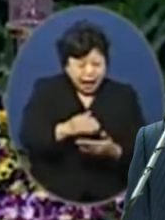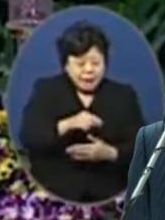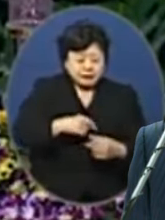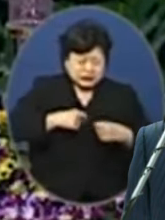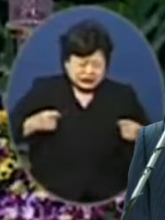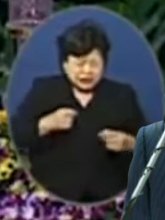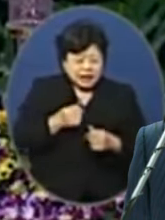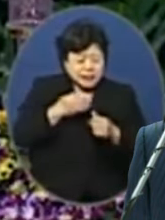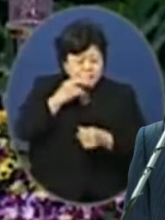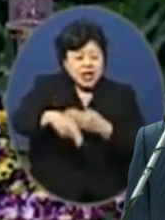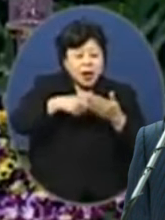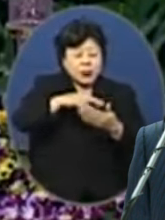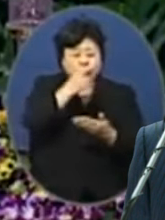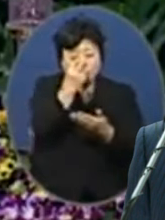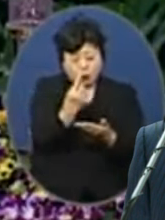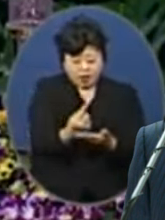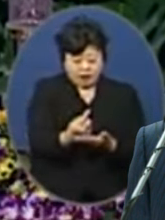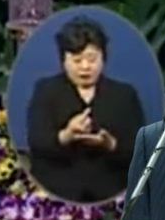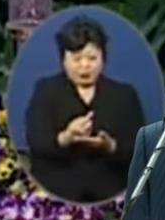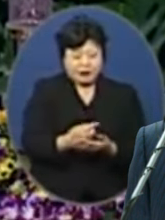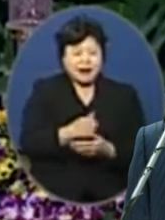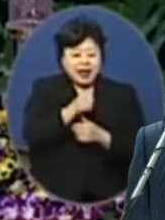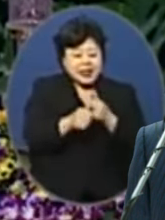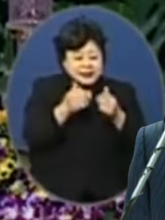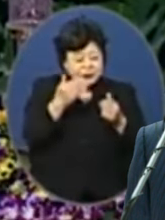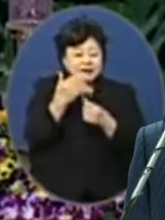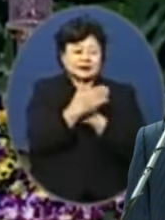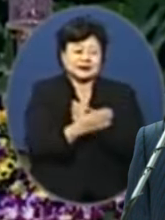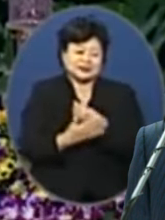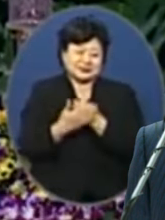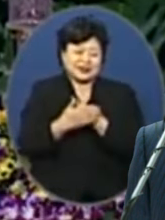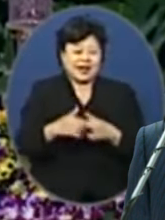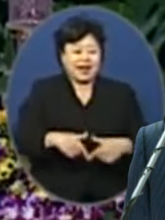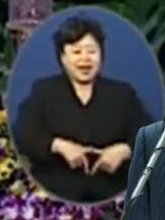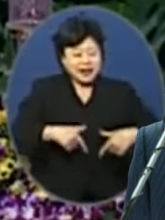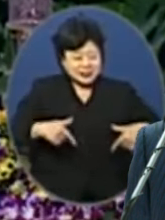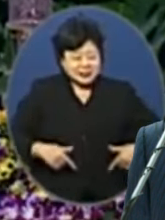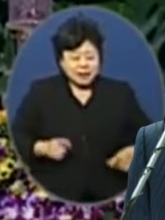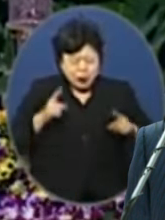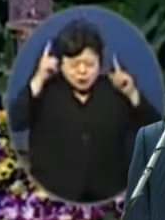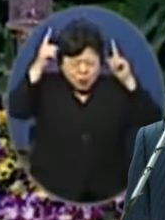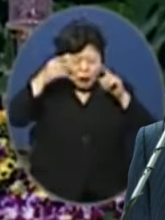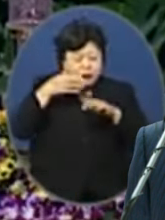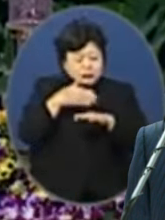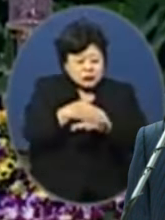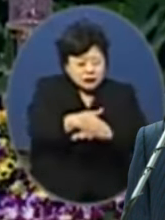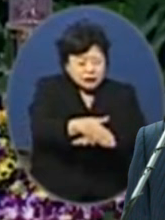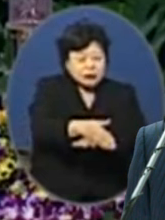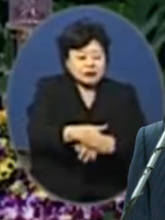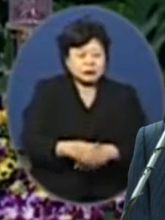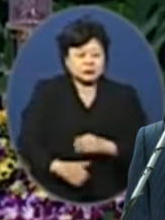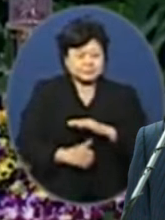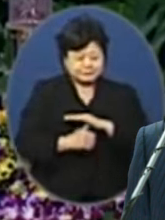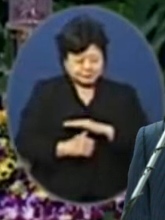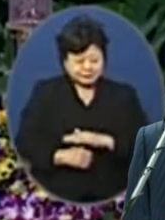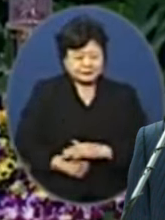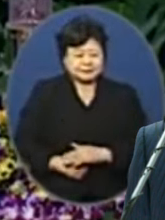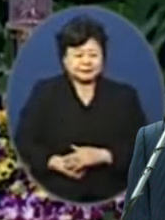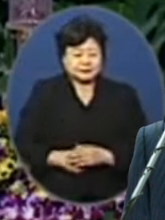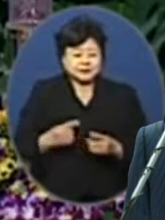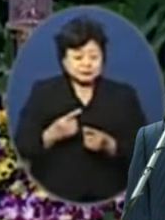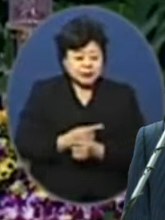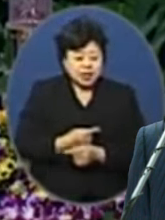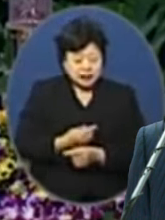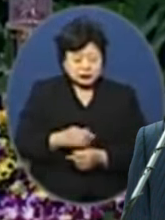너희 하나님 께로 돌아올지어다 하나님은 은혜로우시며 자비로우시며 노기를 하시며 인내가 사 뜻을 돌이켜